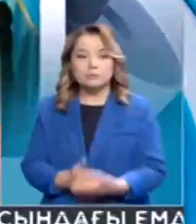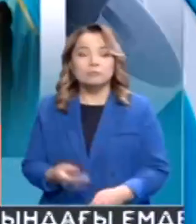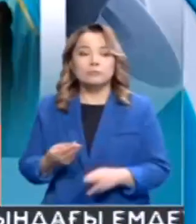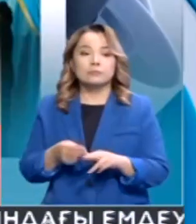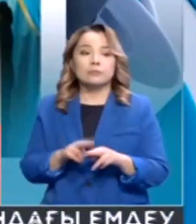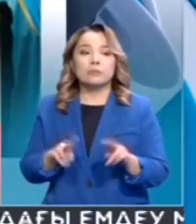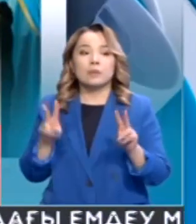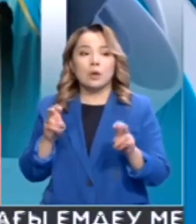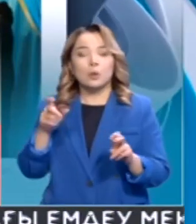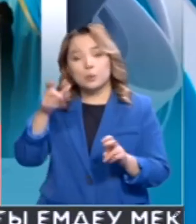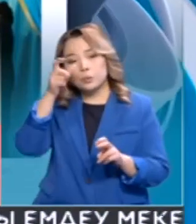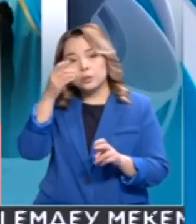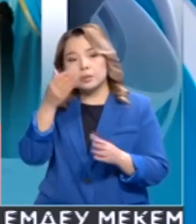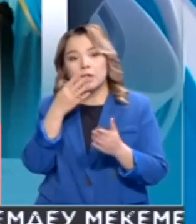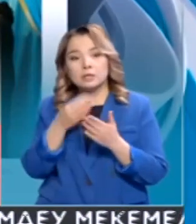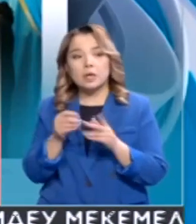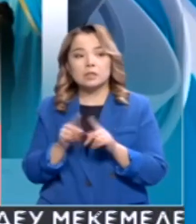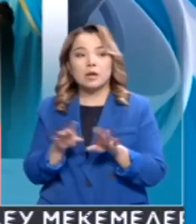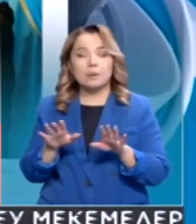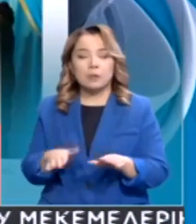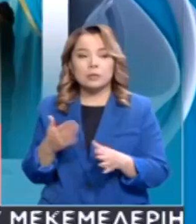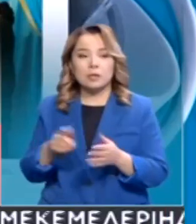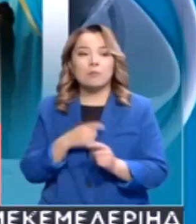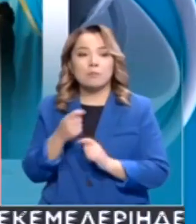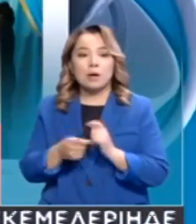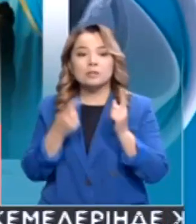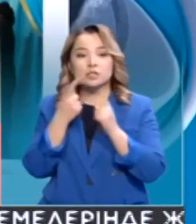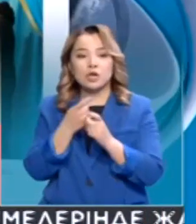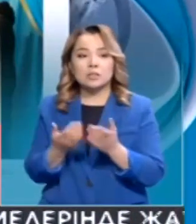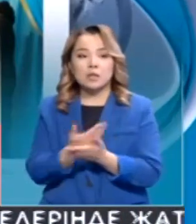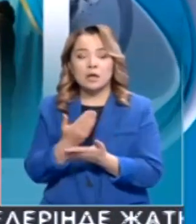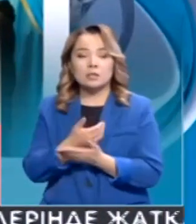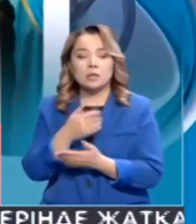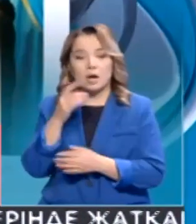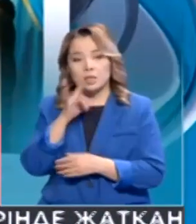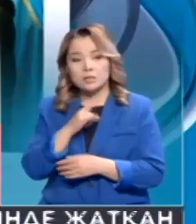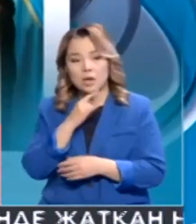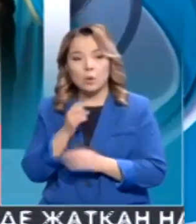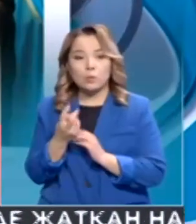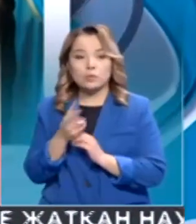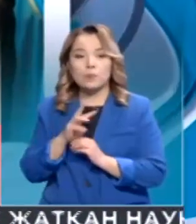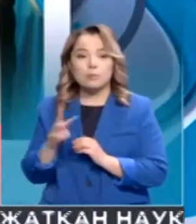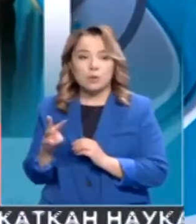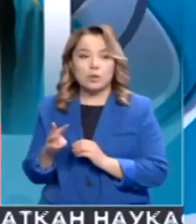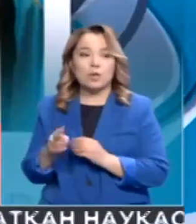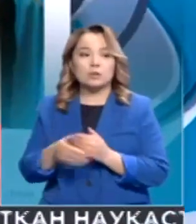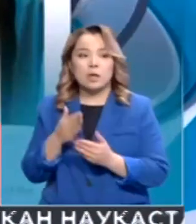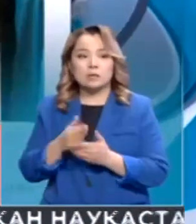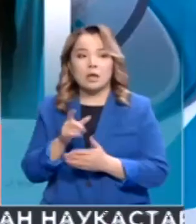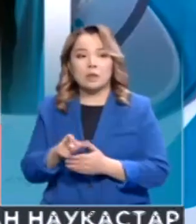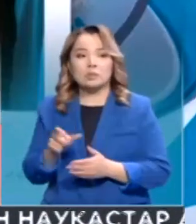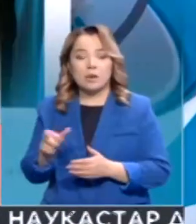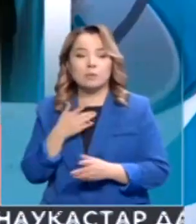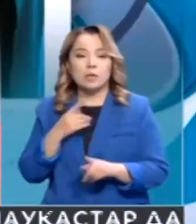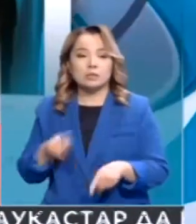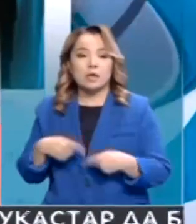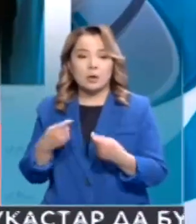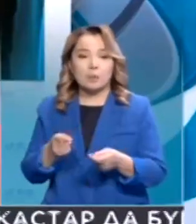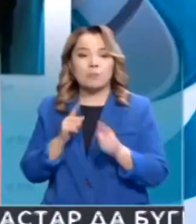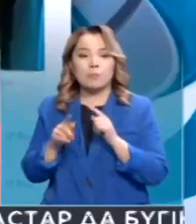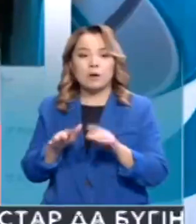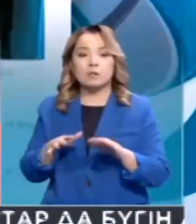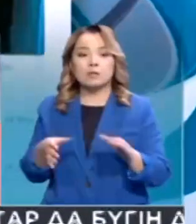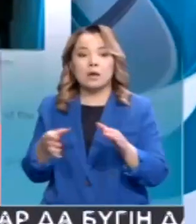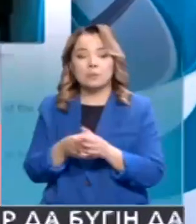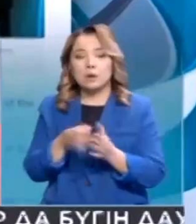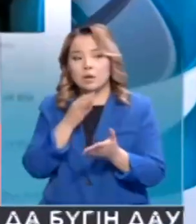Осы тақырыпқа Түріктің TRT World арнасы да материал жариялады. Қазақстанда бүгін кешке дейін 12 миллиондай адам дауыс беруі керек, ал бұрынғы парламент қаңтарда